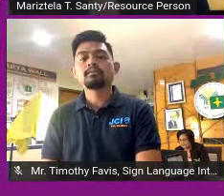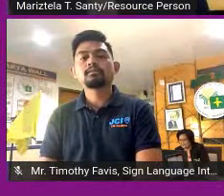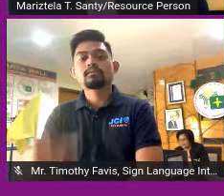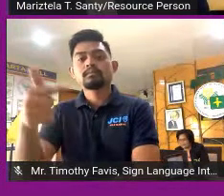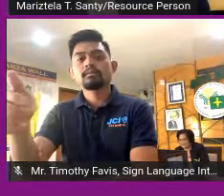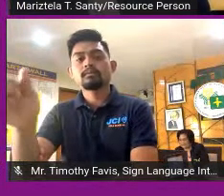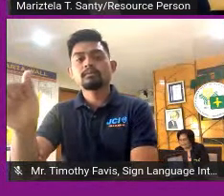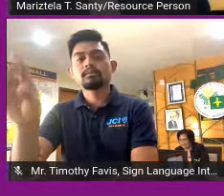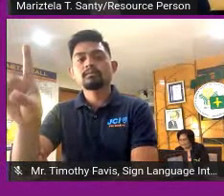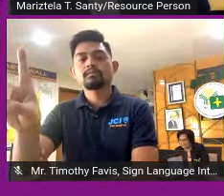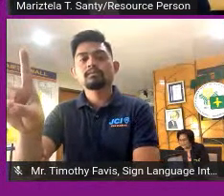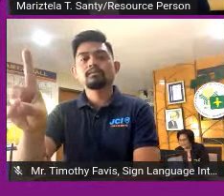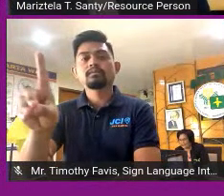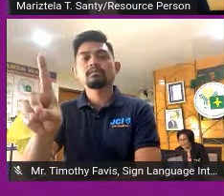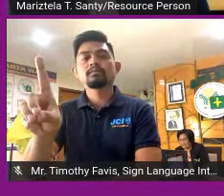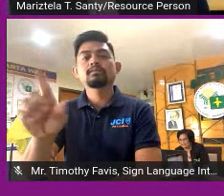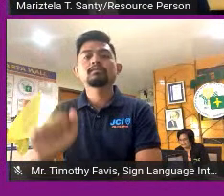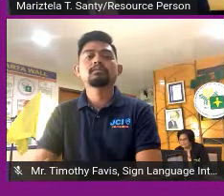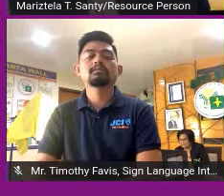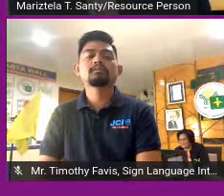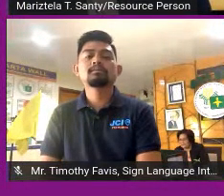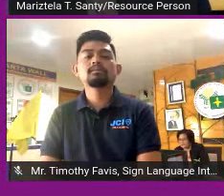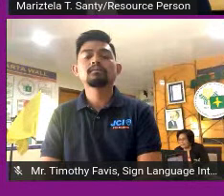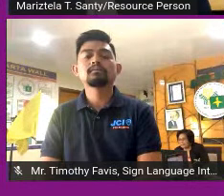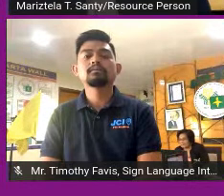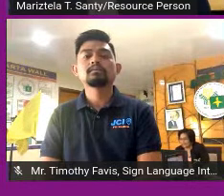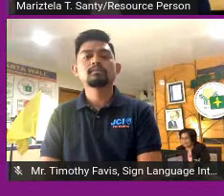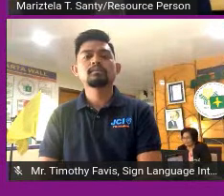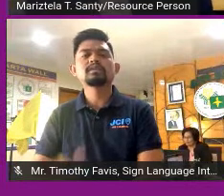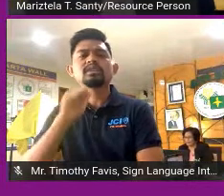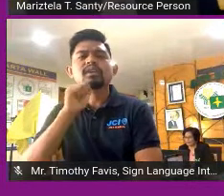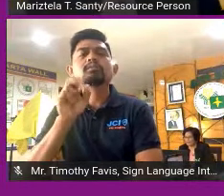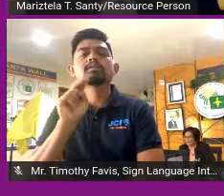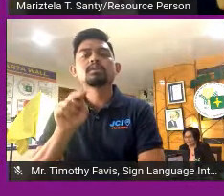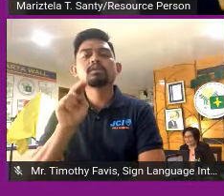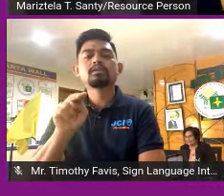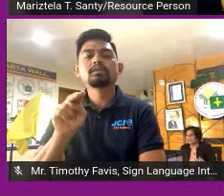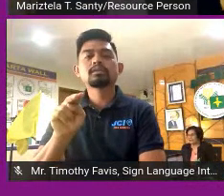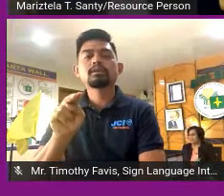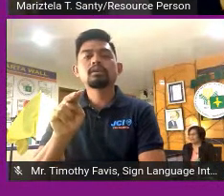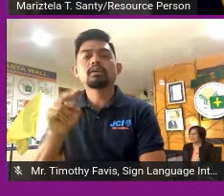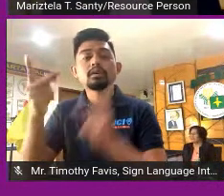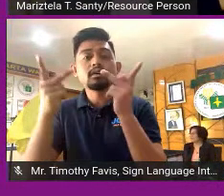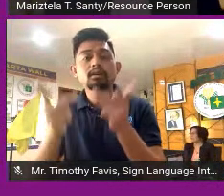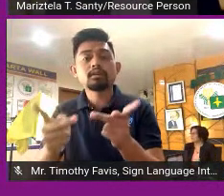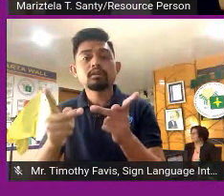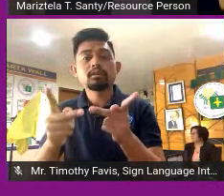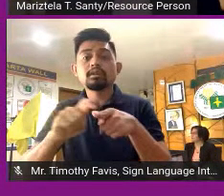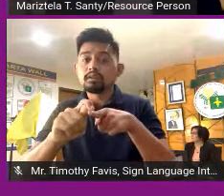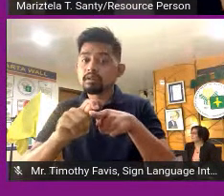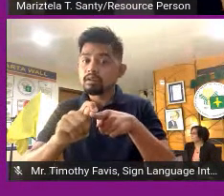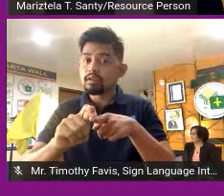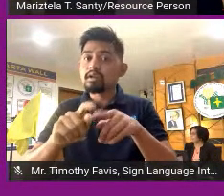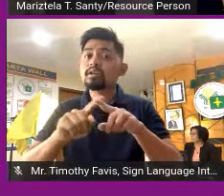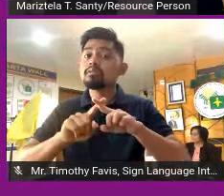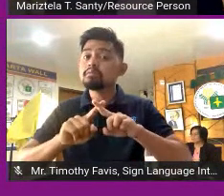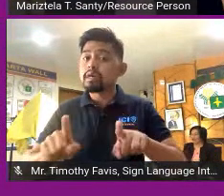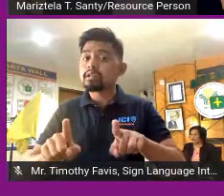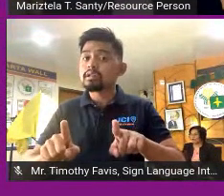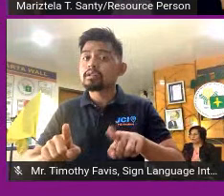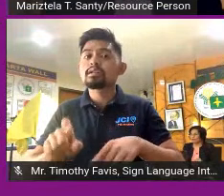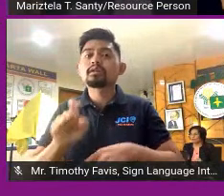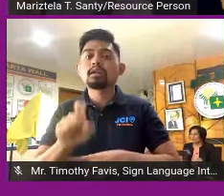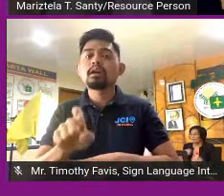God. At least nakapag-train ka na. Not necessarily po na nag-attend ka ng mga trainings, but at